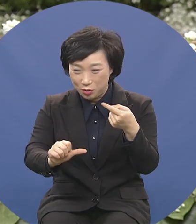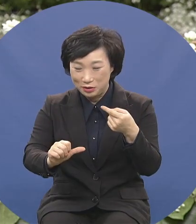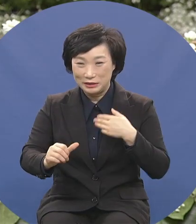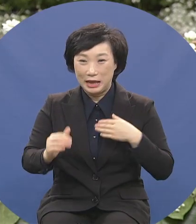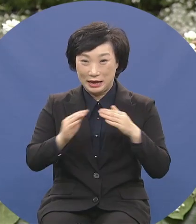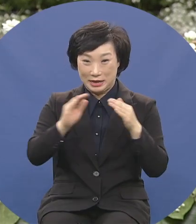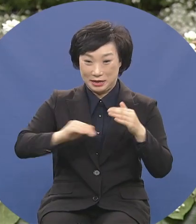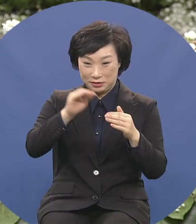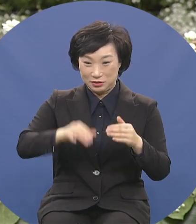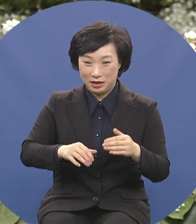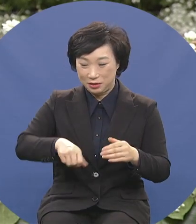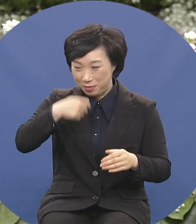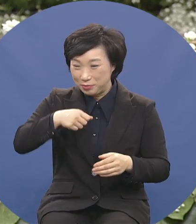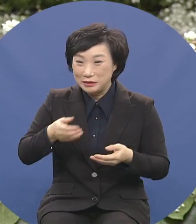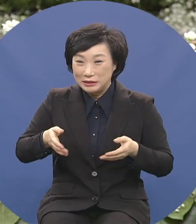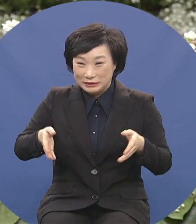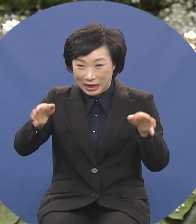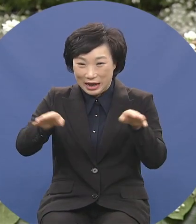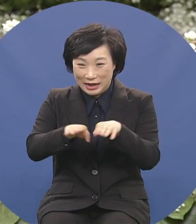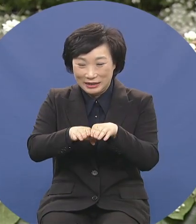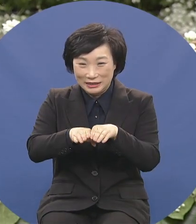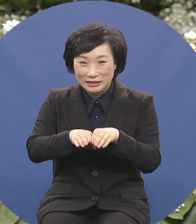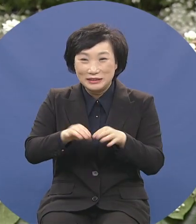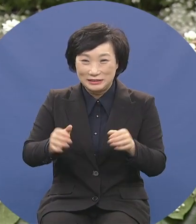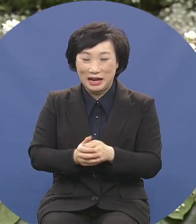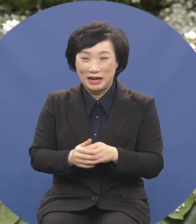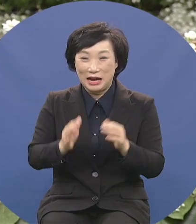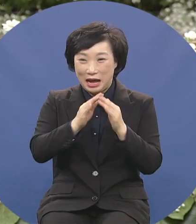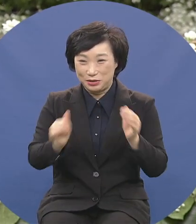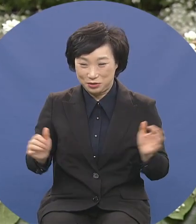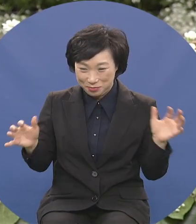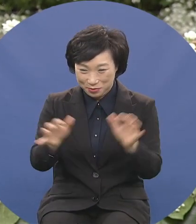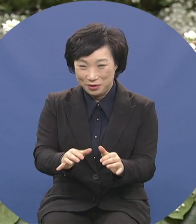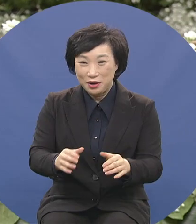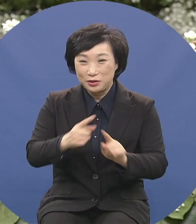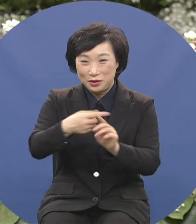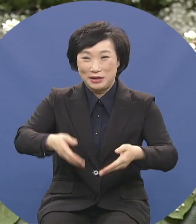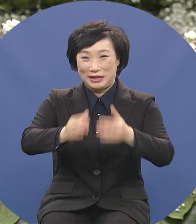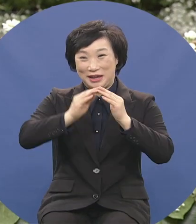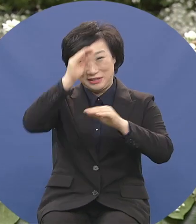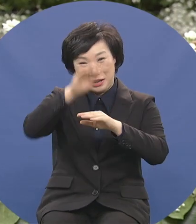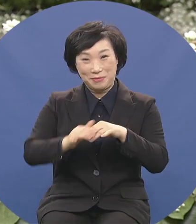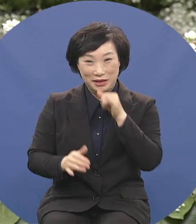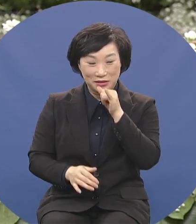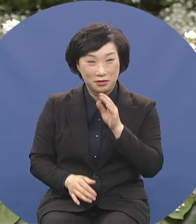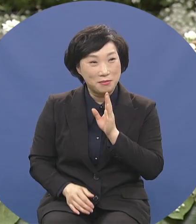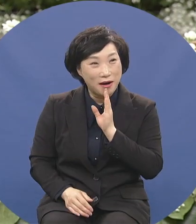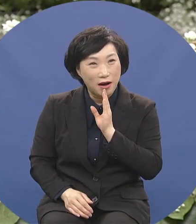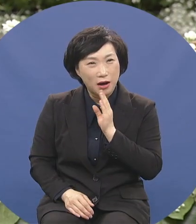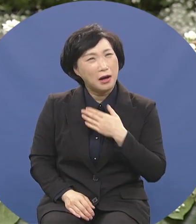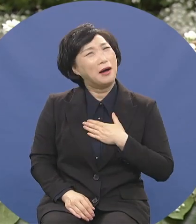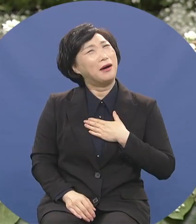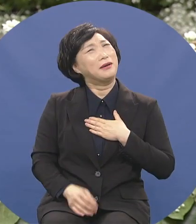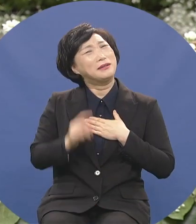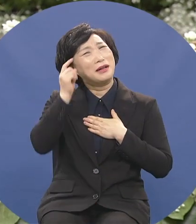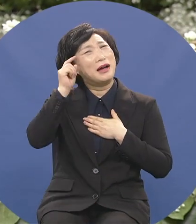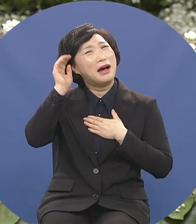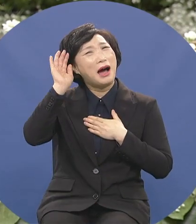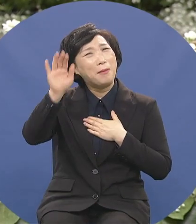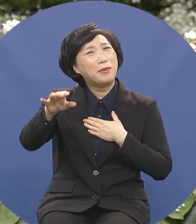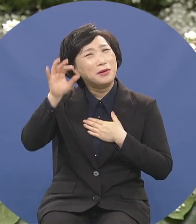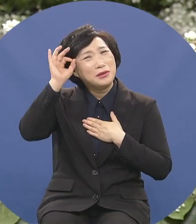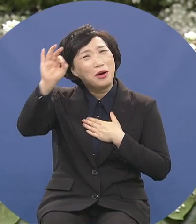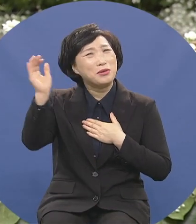집에서 밥상 먹고 개척했으니까 식구끼리 개척했으니까 아마 앞으로 열흘도 안